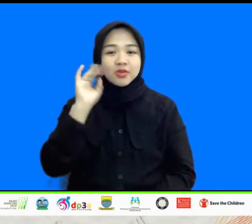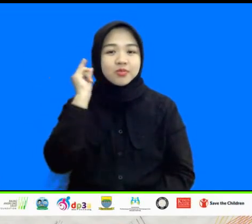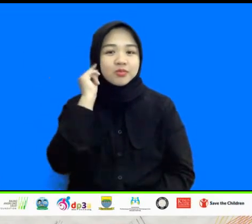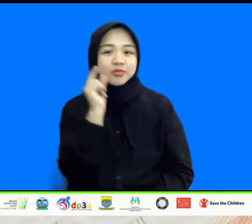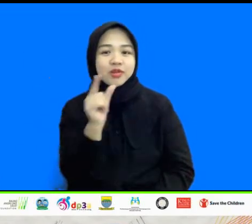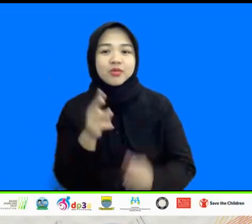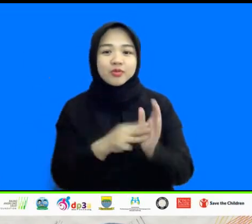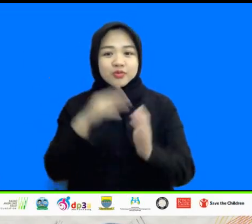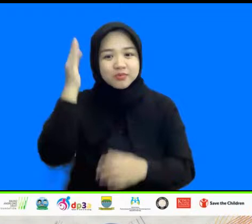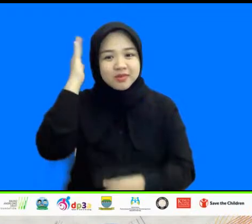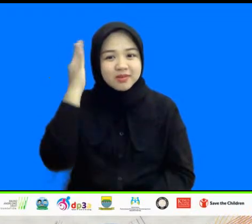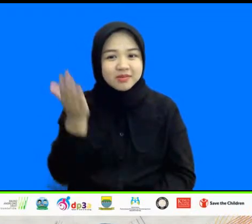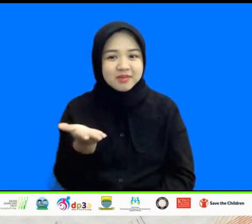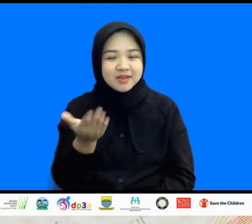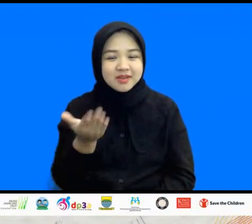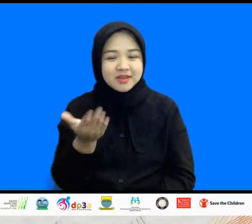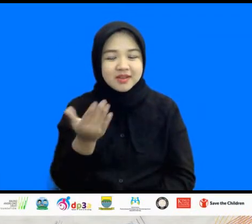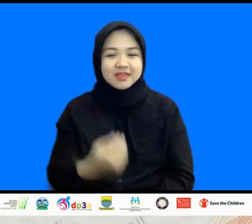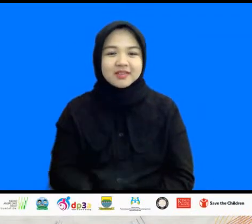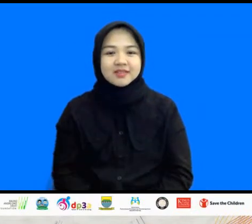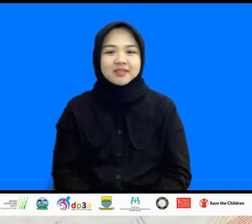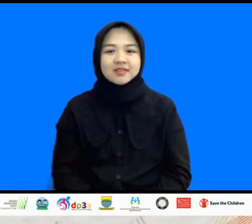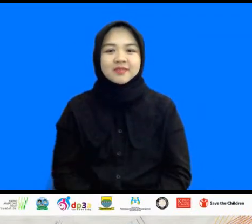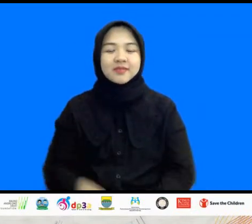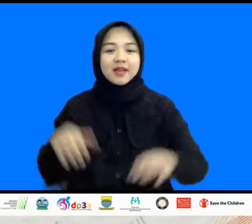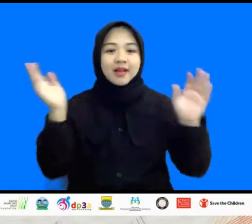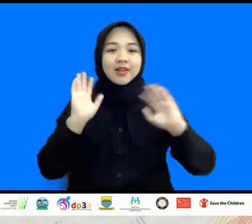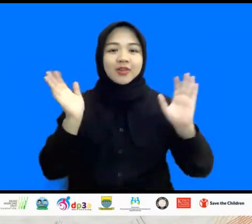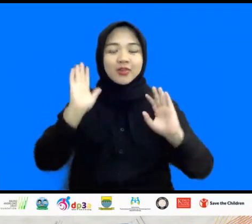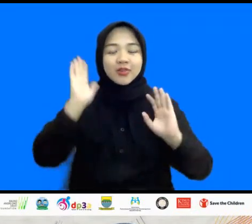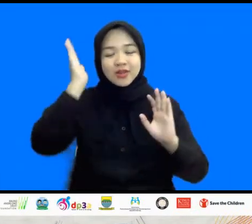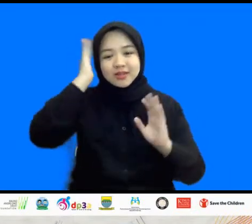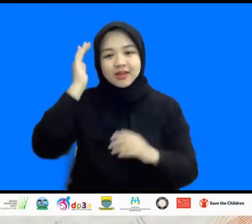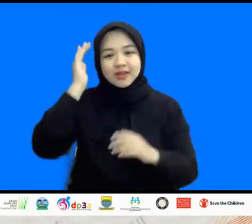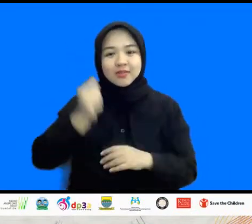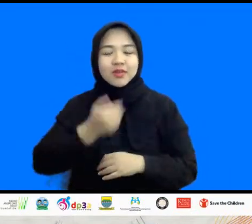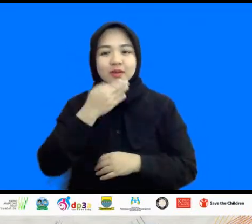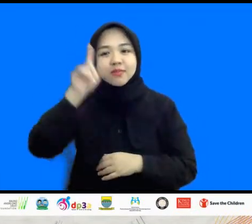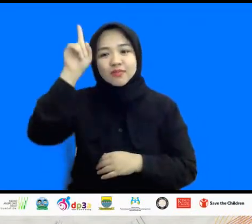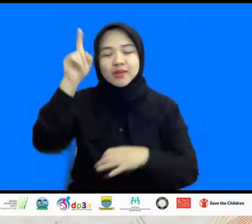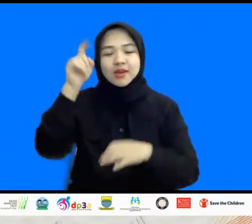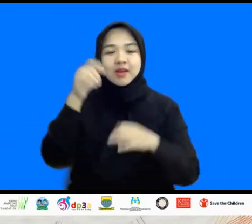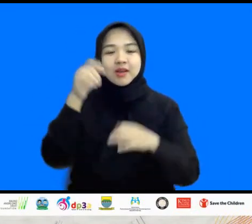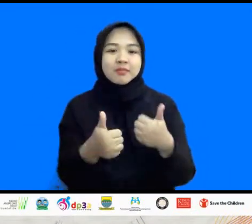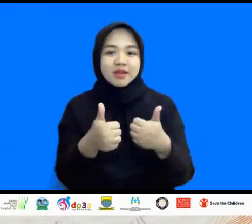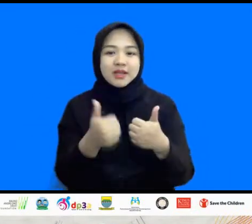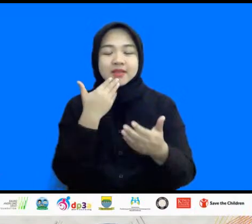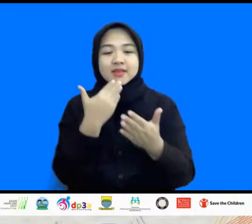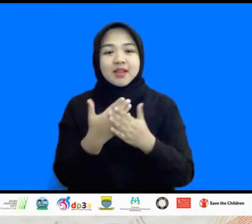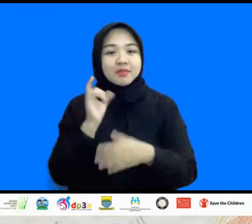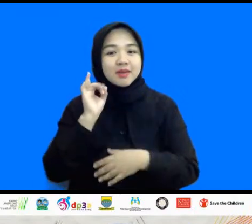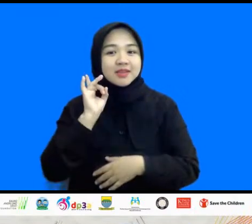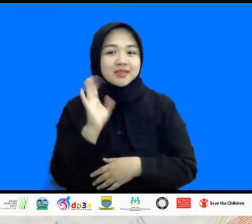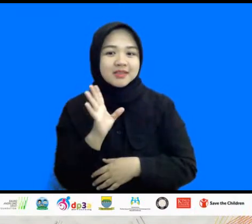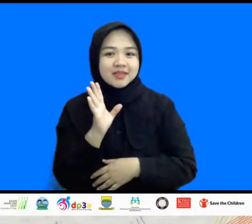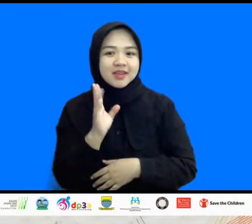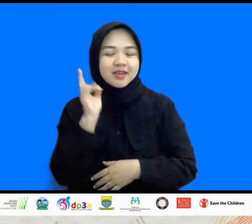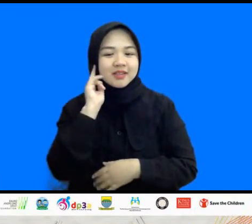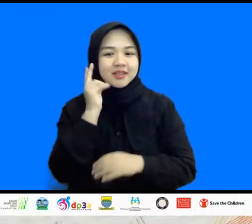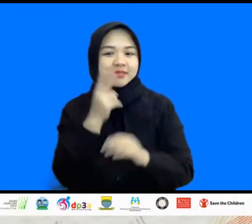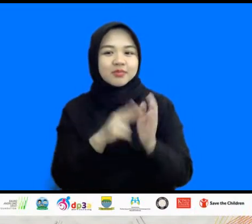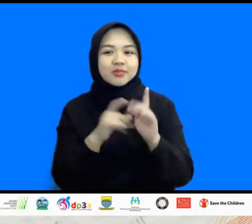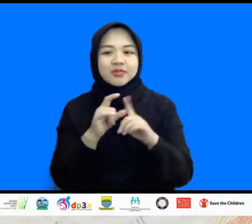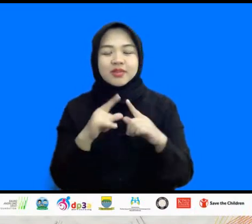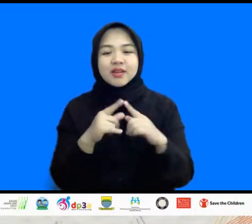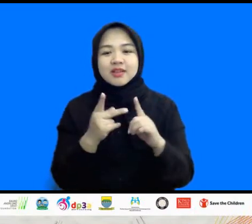bagaimana kabarnya Bu? Halo, Assalamualaikum. Alhamdulillah baik. Selamat siang, Bu Endah. Apa